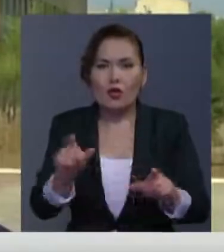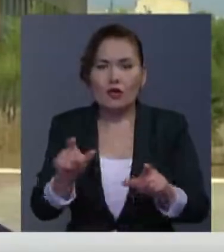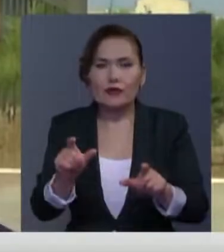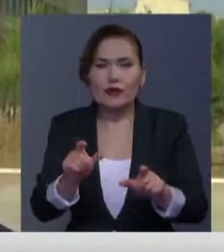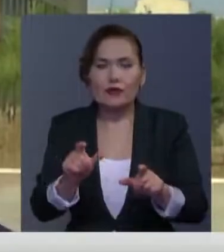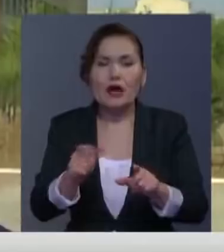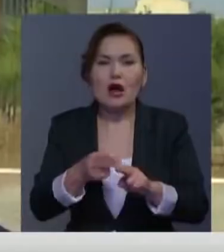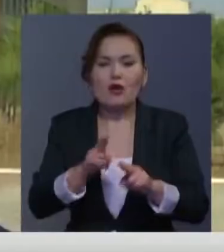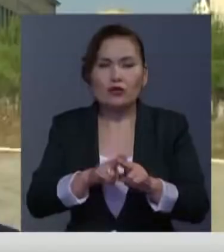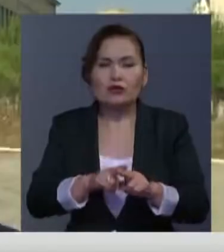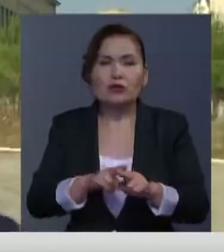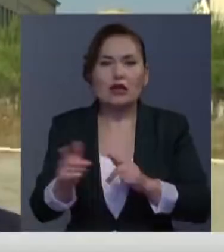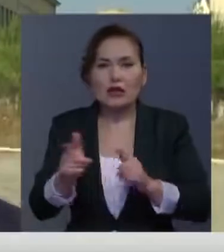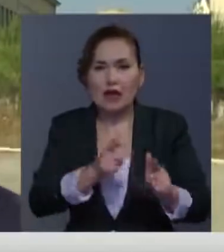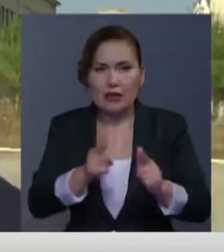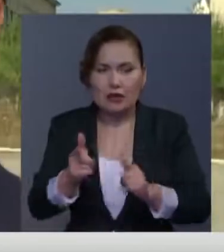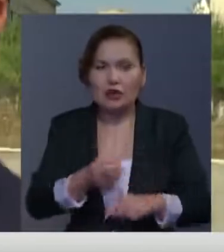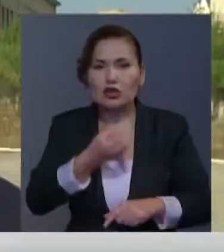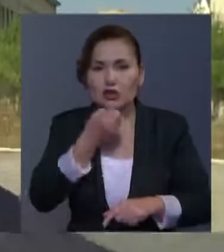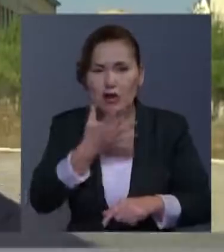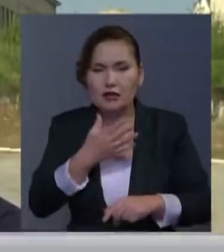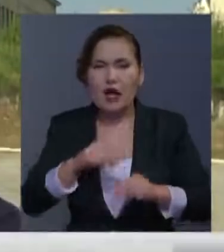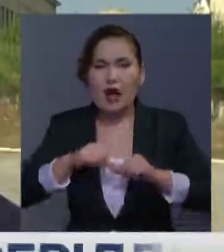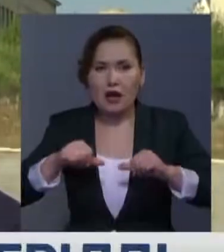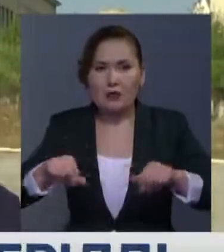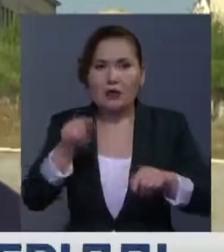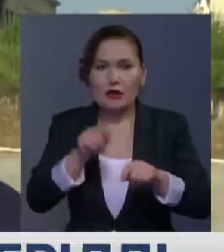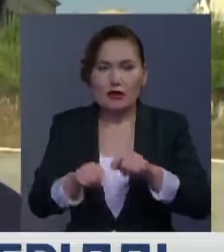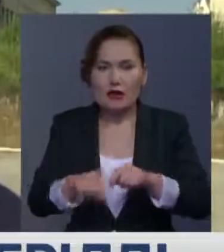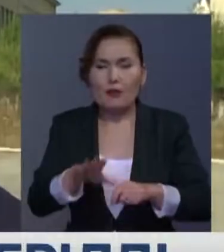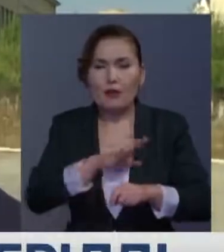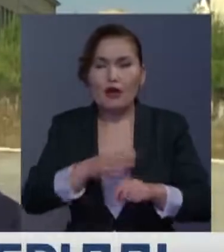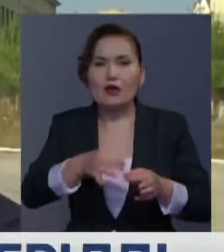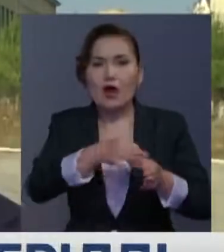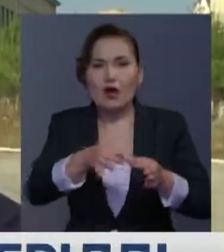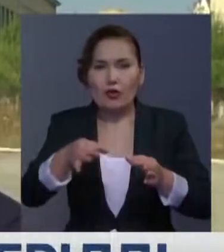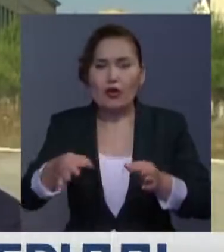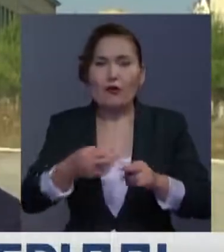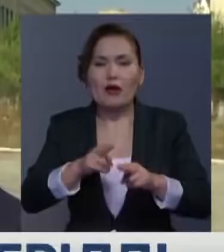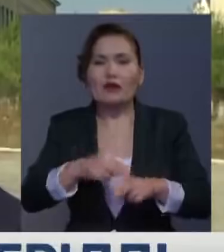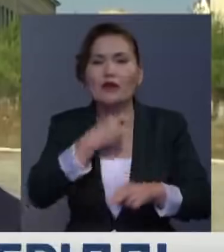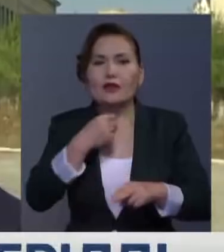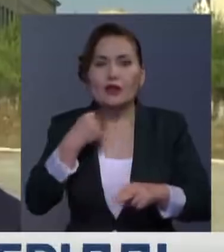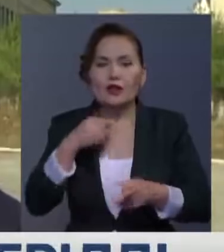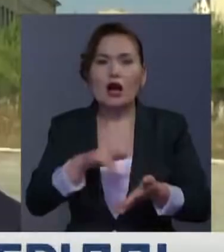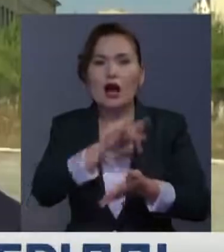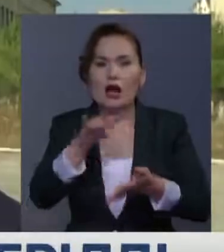аурухананың дайындығы жоғары деп санаймыз. Осы сапарымызда тағы бірнеше аудандарды, Талдықорған